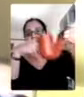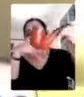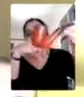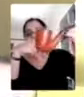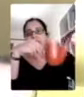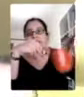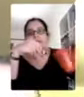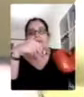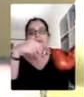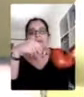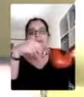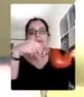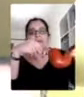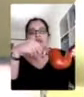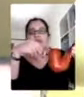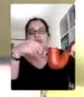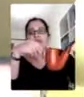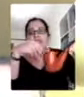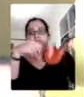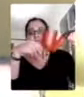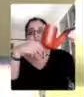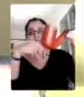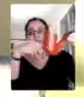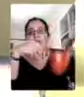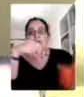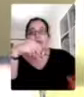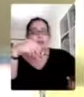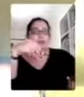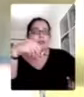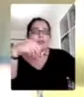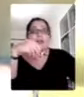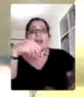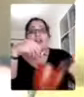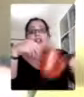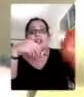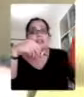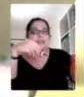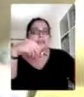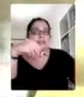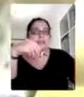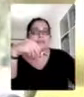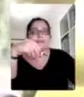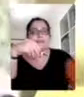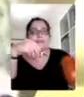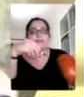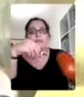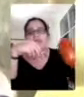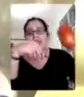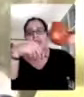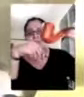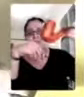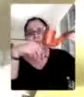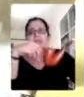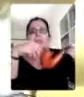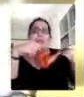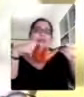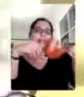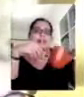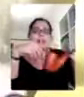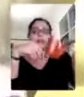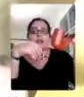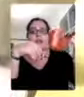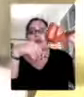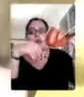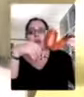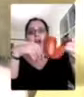Virginia'lardan denedim. Çok hoşuma gitti ama Latakya kokusu geliyor muydu? Acayip geliyordu. Şu anda var mı? Hayır,